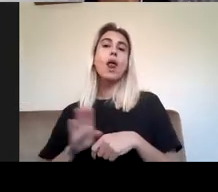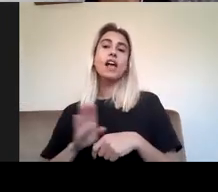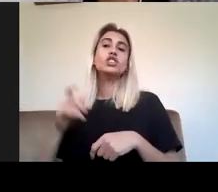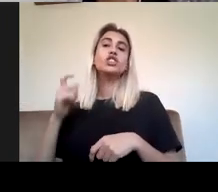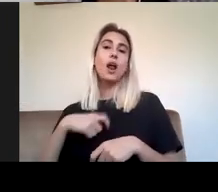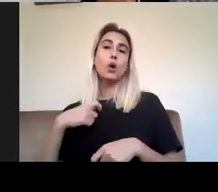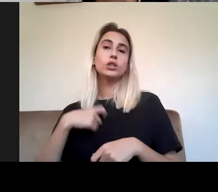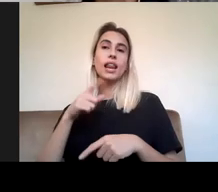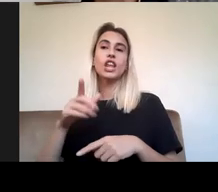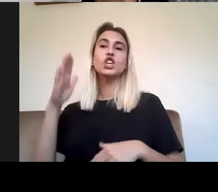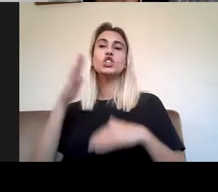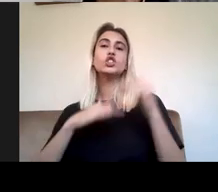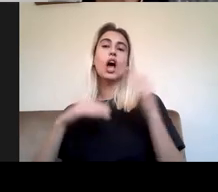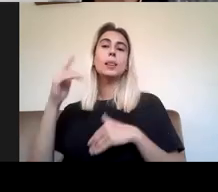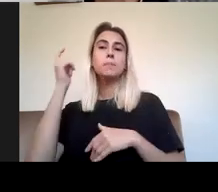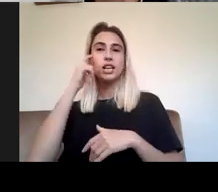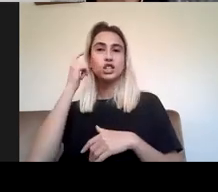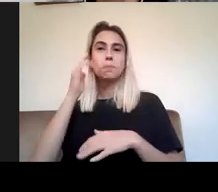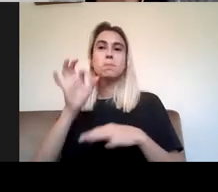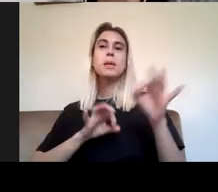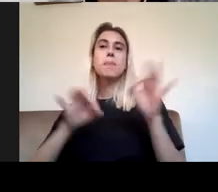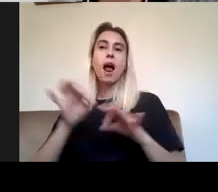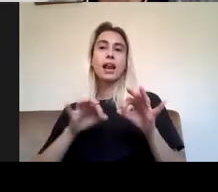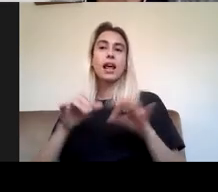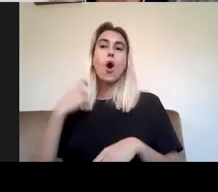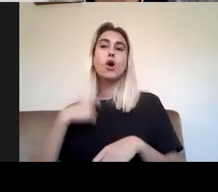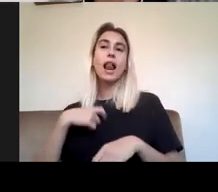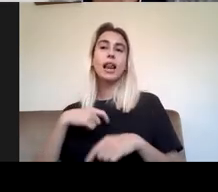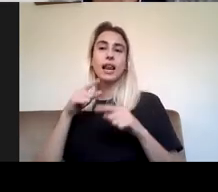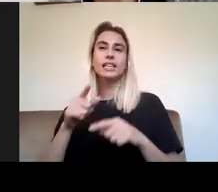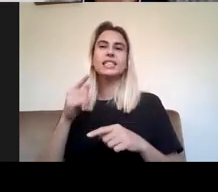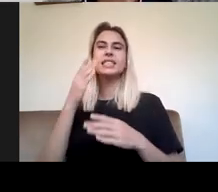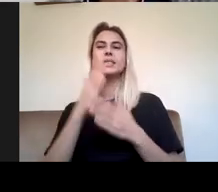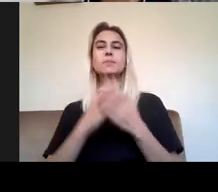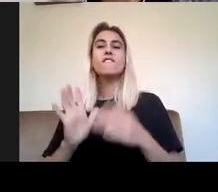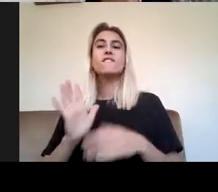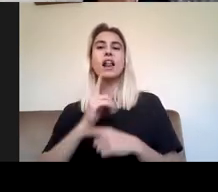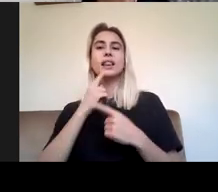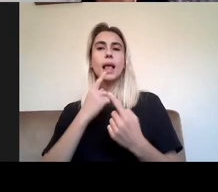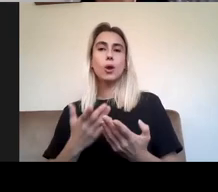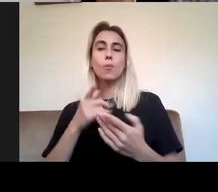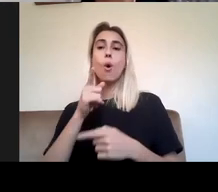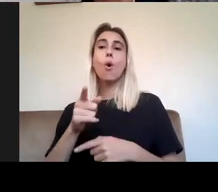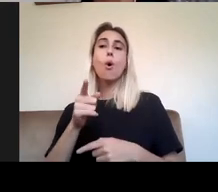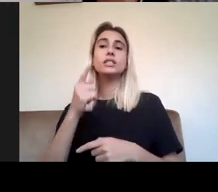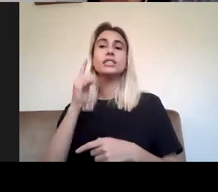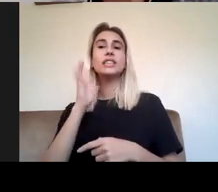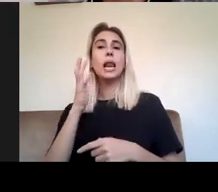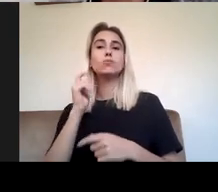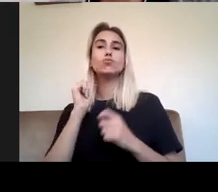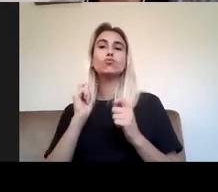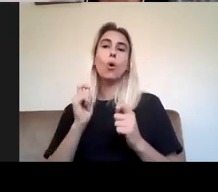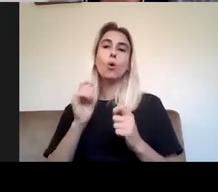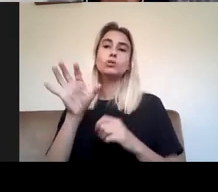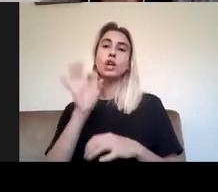özellikle inşaatta, bilişimde ve mimarlıkta özellikle, ki mimarlıkta kısmen var diye biliyorum ama orada da sanırım zorunlu mu seçimlik mi